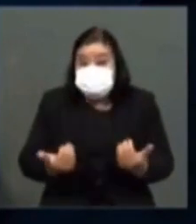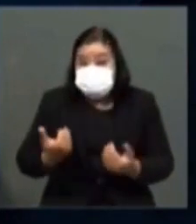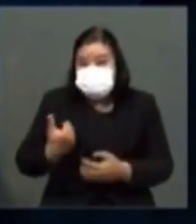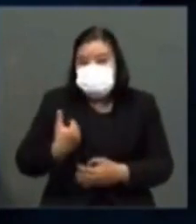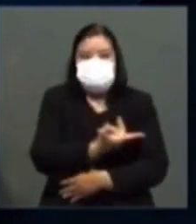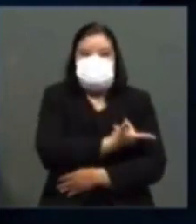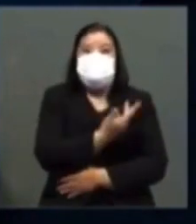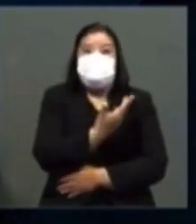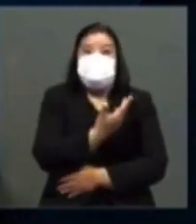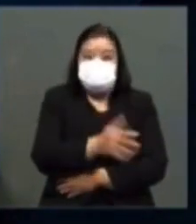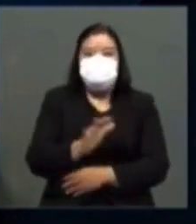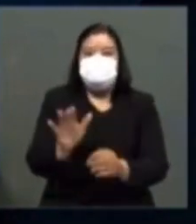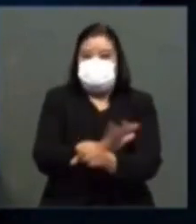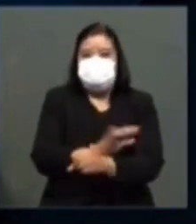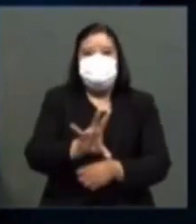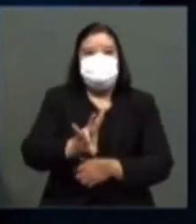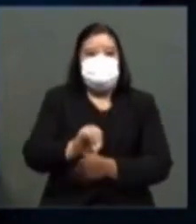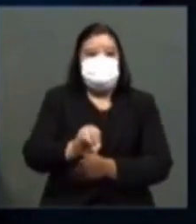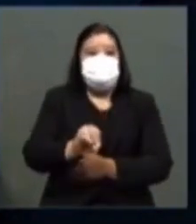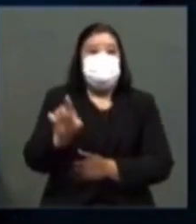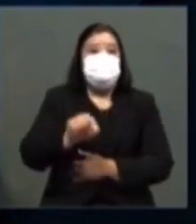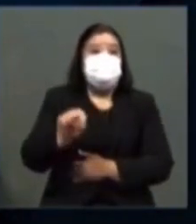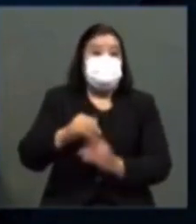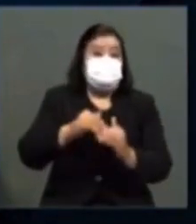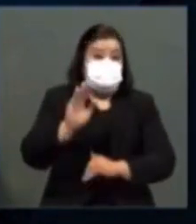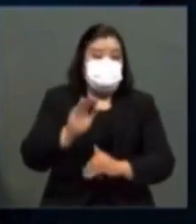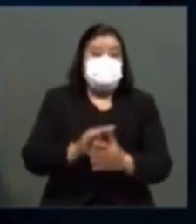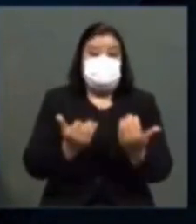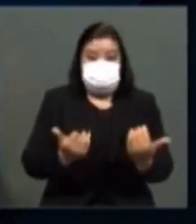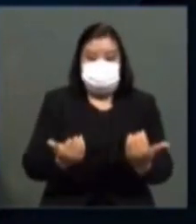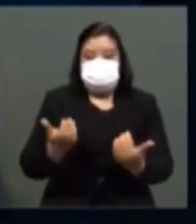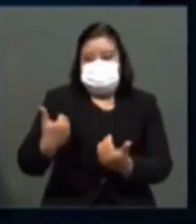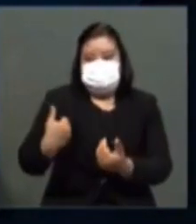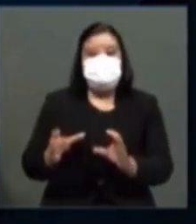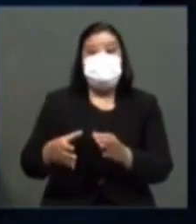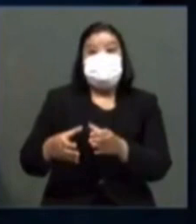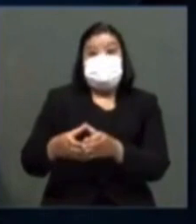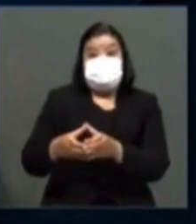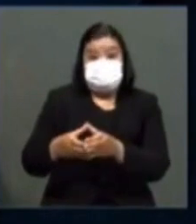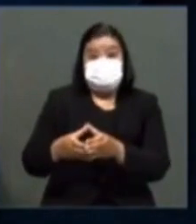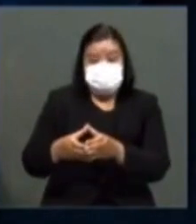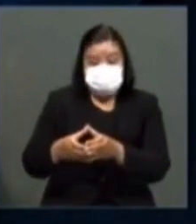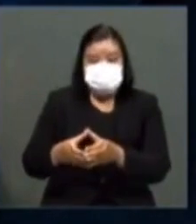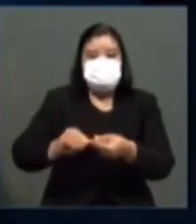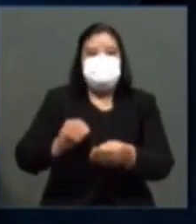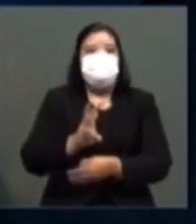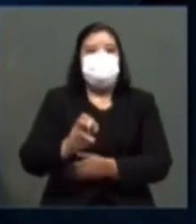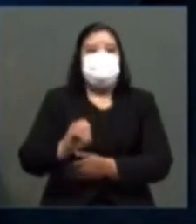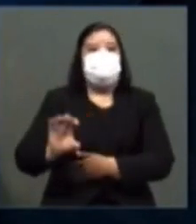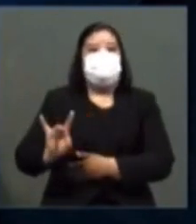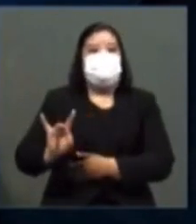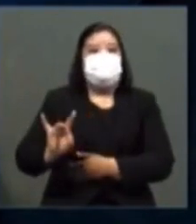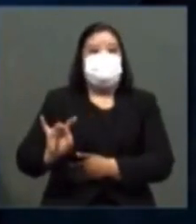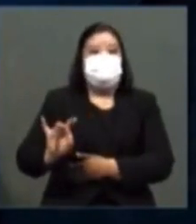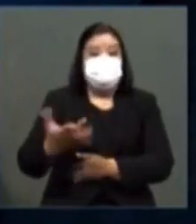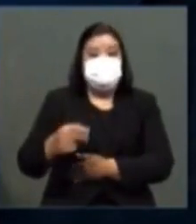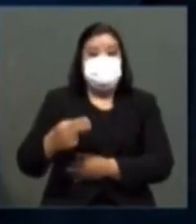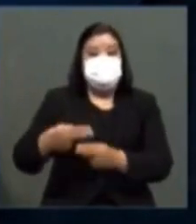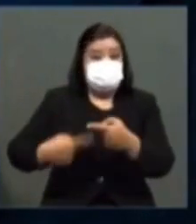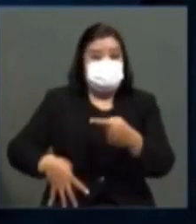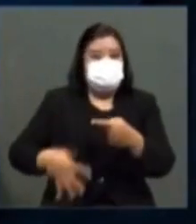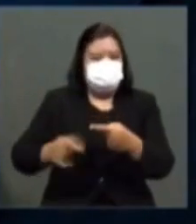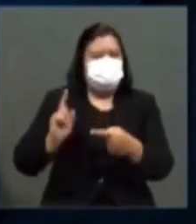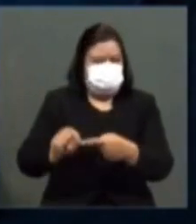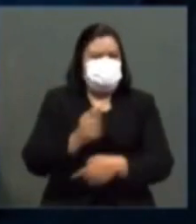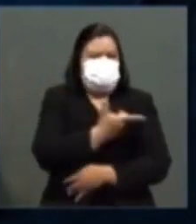กินครอบคลุม 70% ไปแล้วนะคะขอให้ในกลุ่ม608นี้ยังคงฉีดต่อเนื่องให้มากที่สุดค่ะเพราะว่า